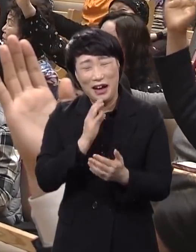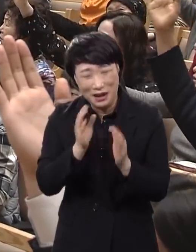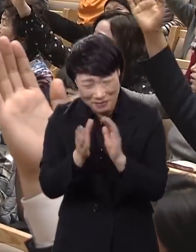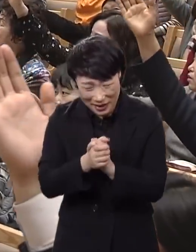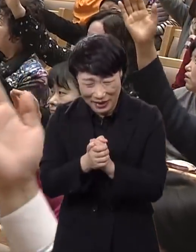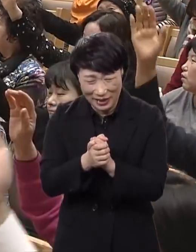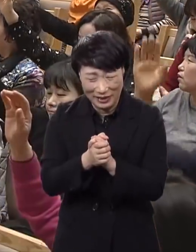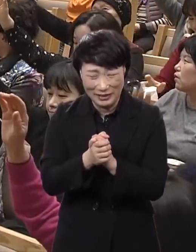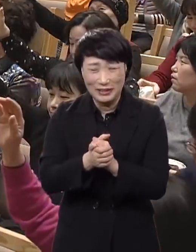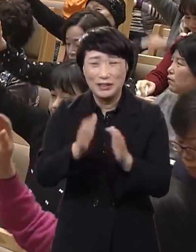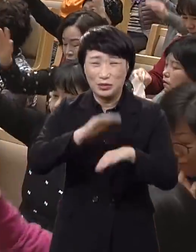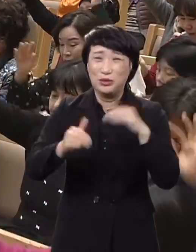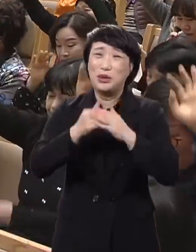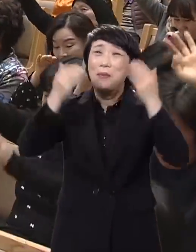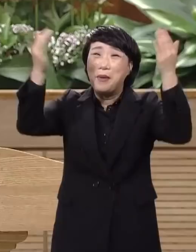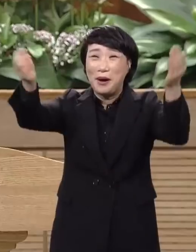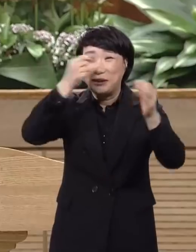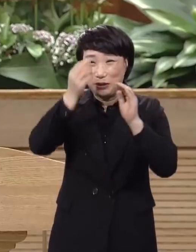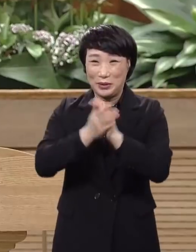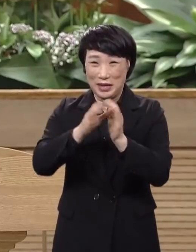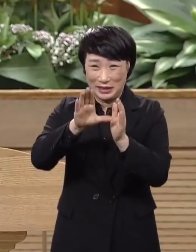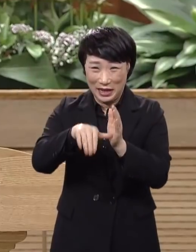하소서. 두 손 번쩍